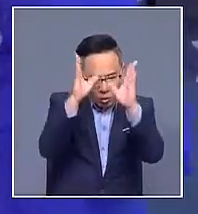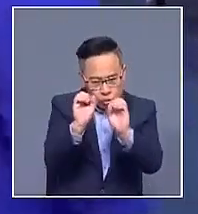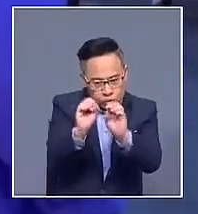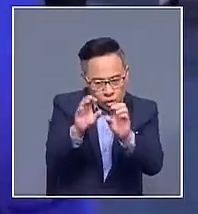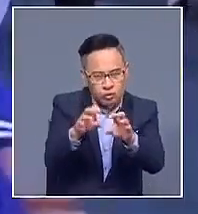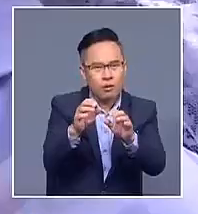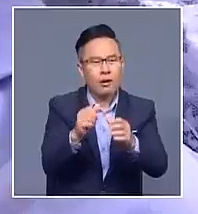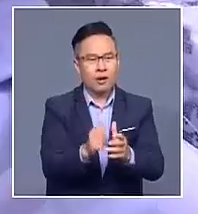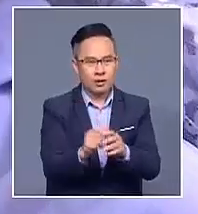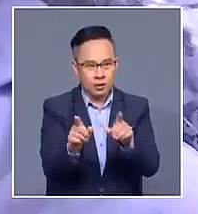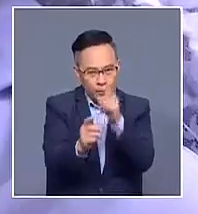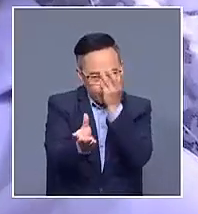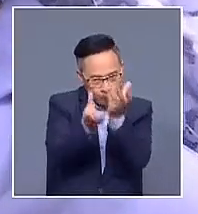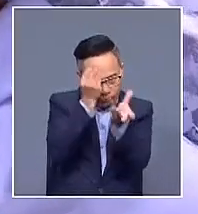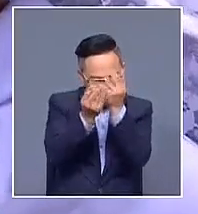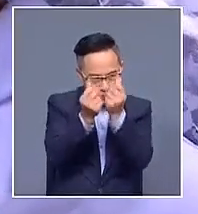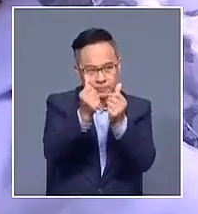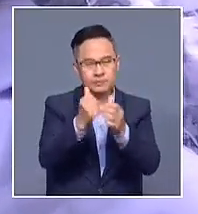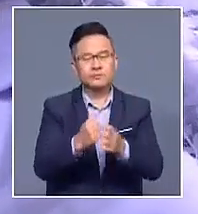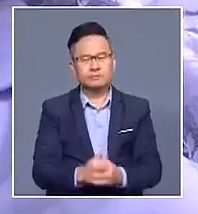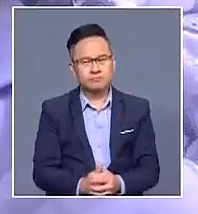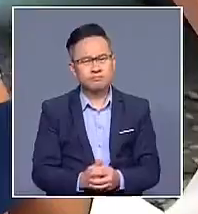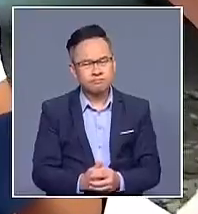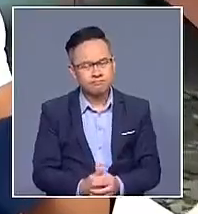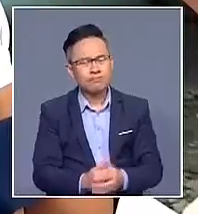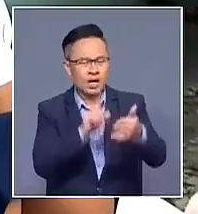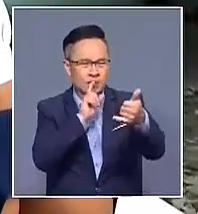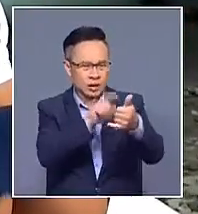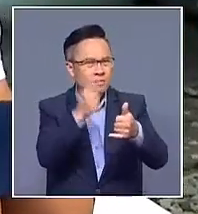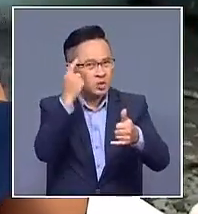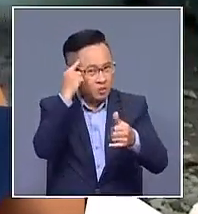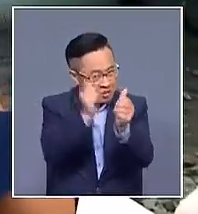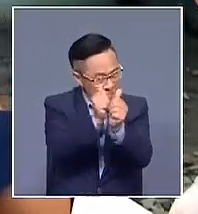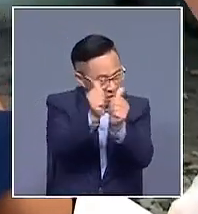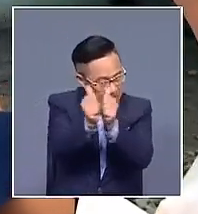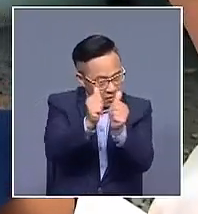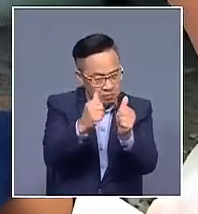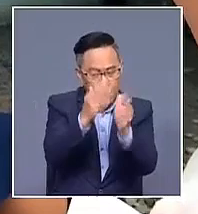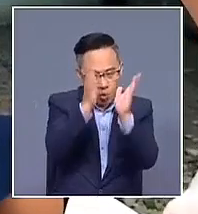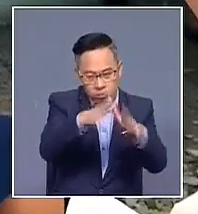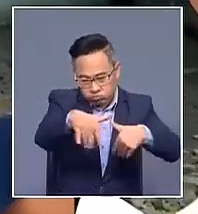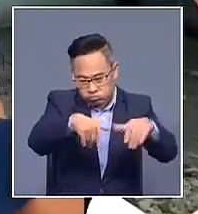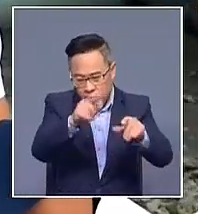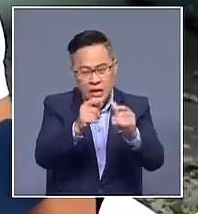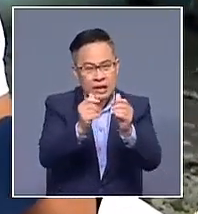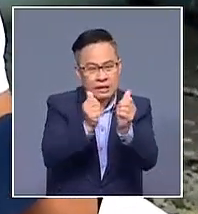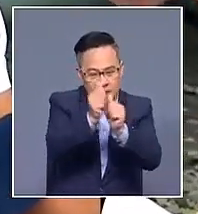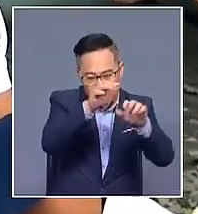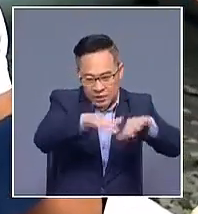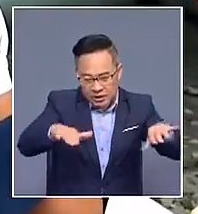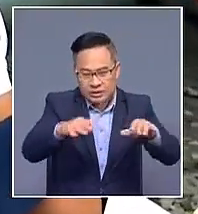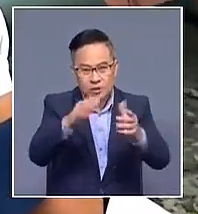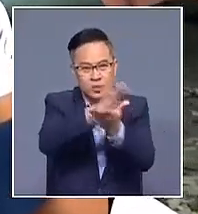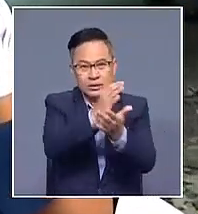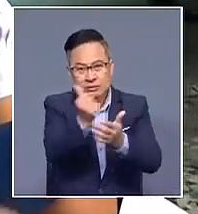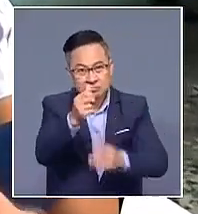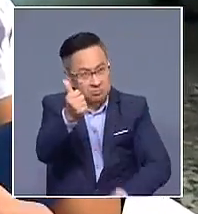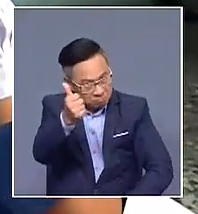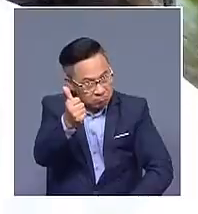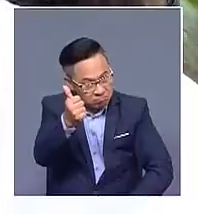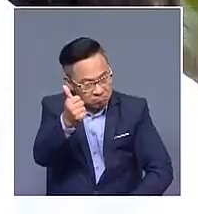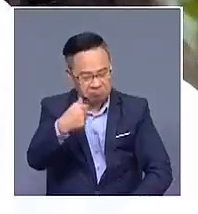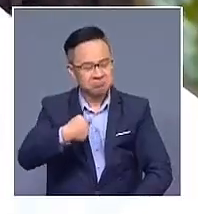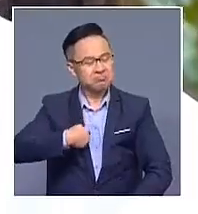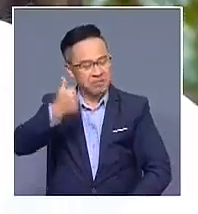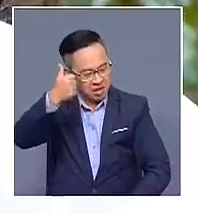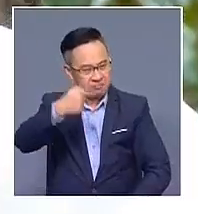กค่ะ เราคิดว่าเราจะสู้คนอื่นเขาได้ไหม สู้ได้ค่ะ เพราะว่าเราติวแล้วเรียบร้อยมั่นใจ มั่นใจค ่ ะ แ